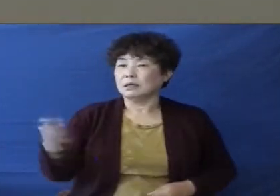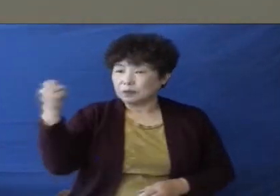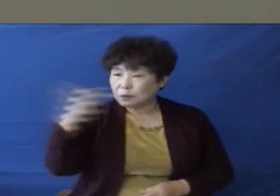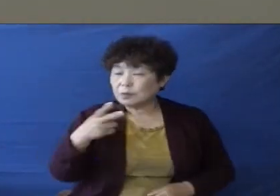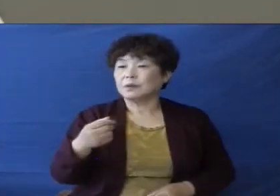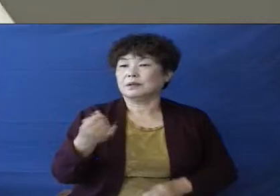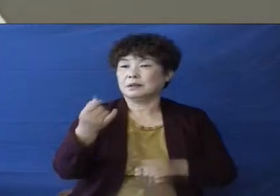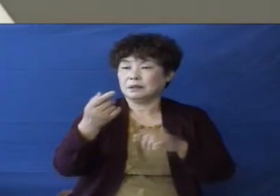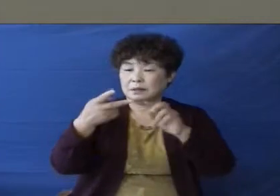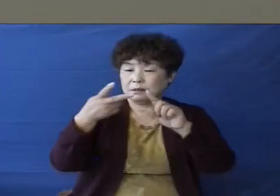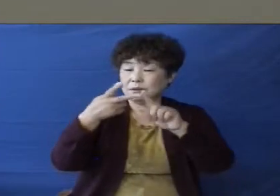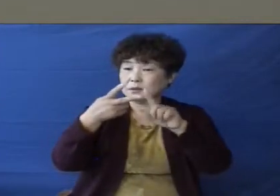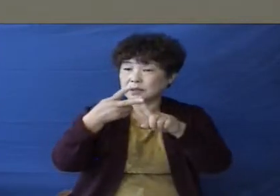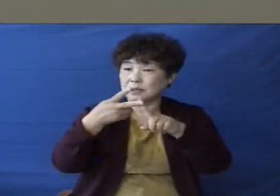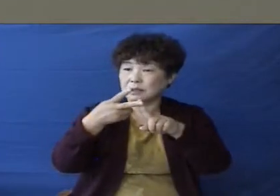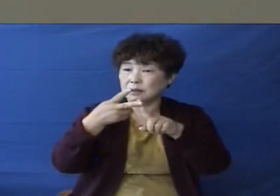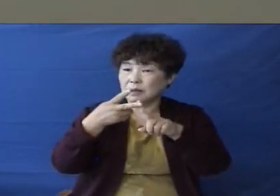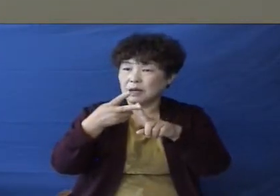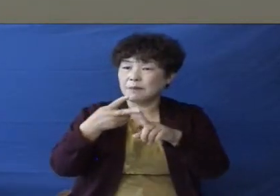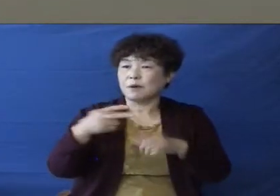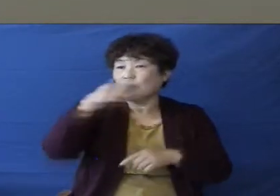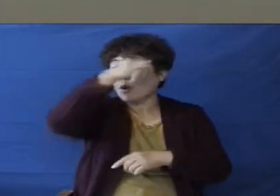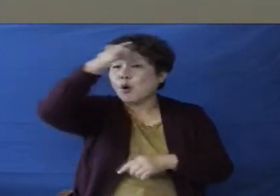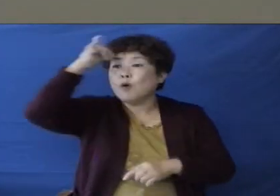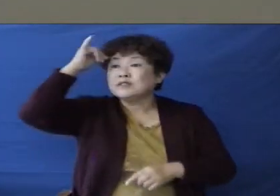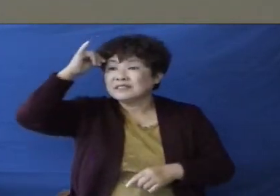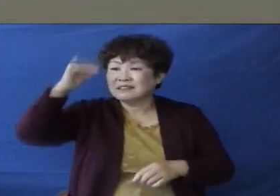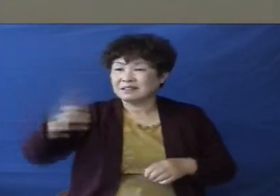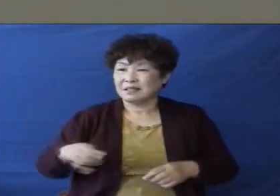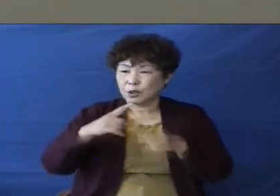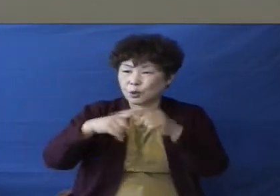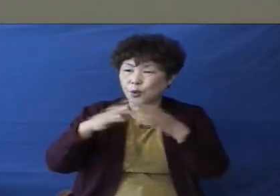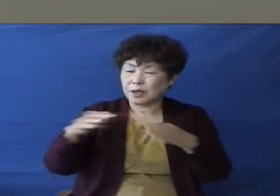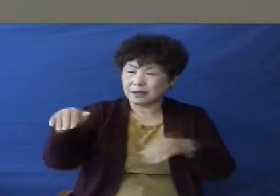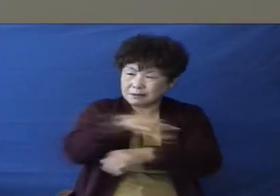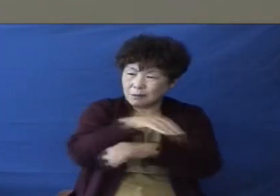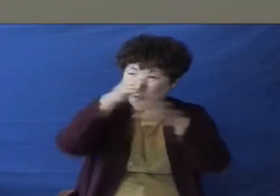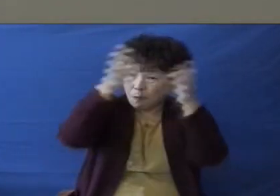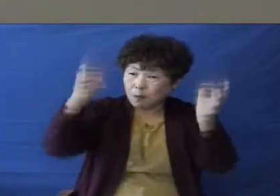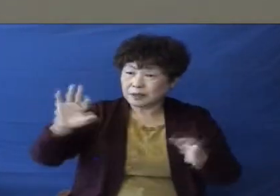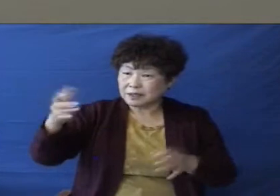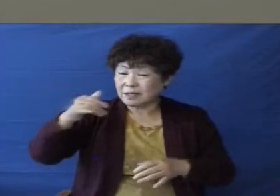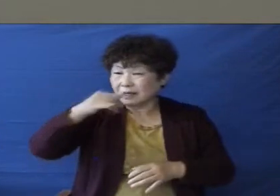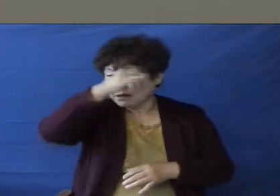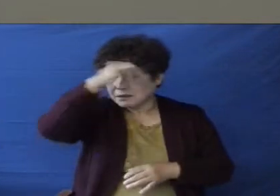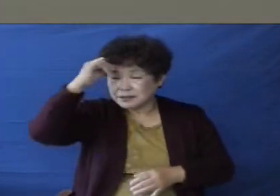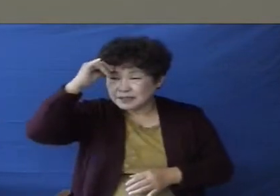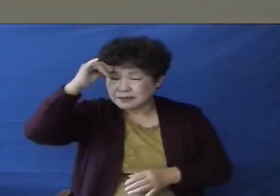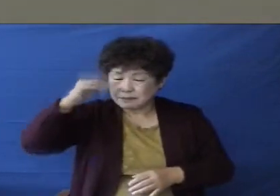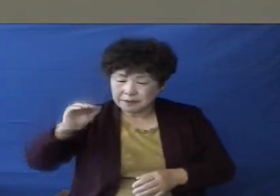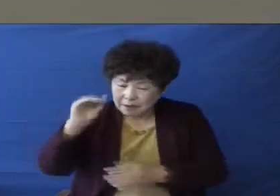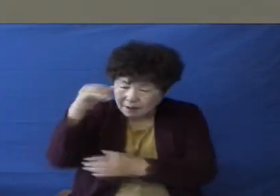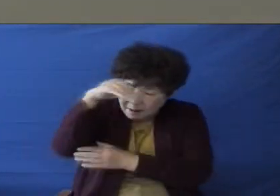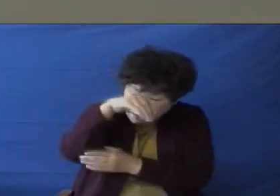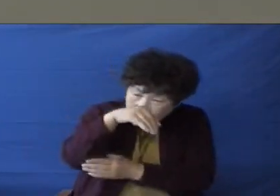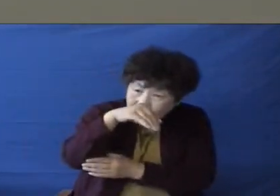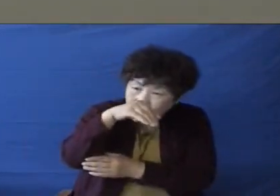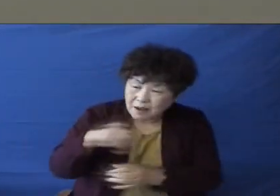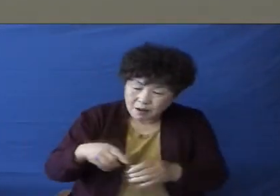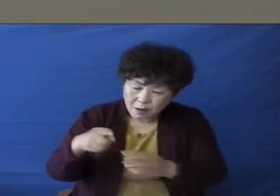이신데 2분이 곡 주셔요 고추 병에 걸리셔서 가지고 늘 이렇게 지팡이 하나 찍고